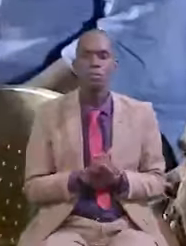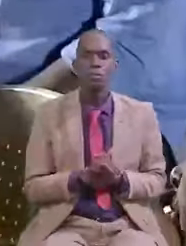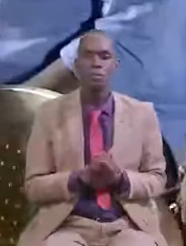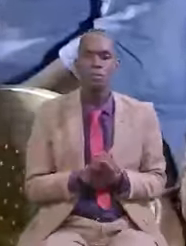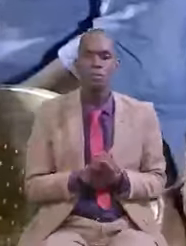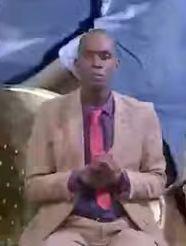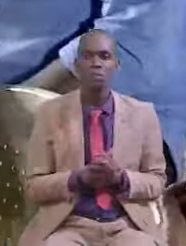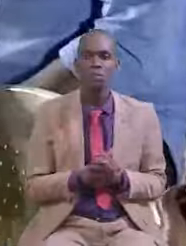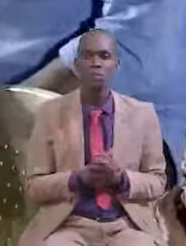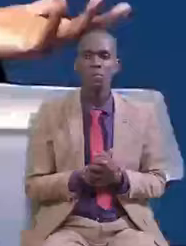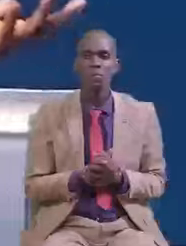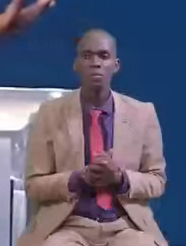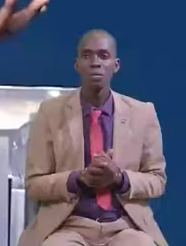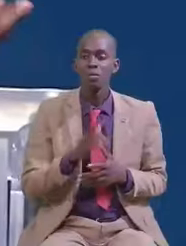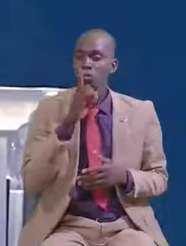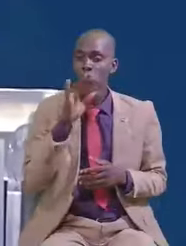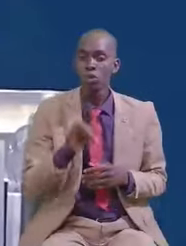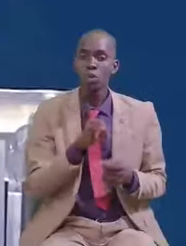Au fait, quand vous recevez Christ,